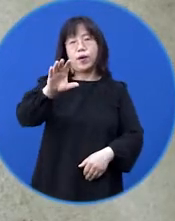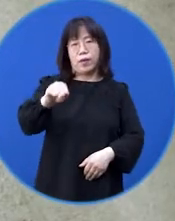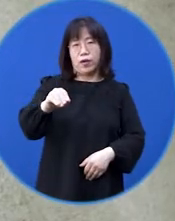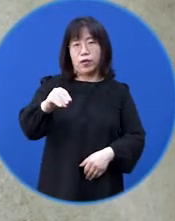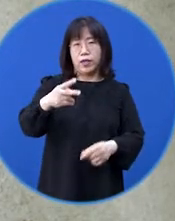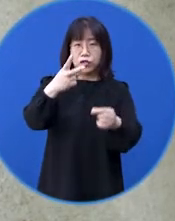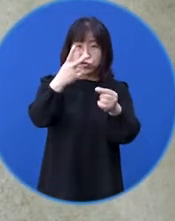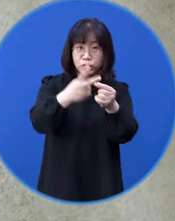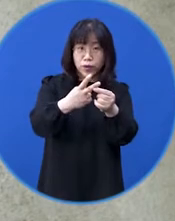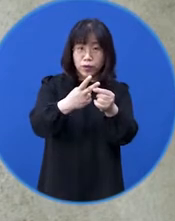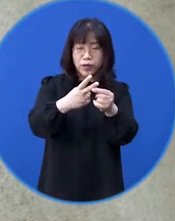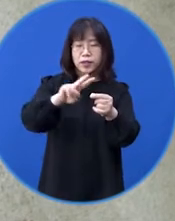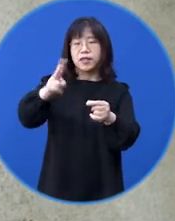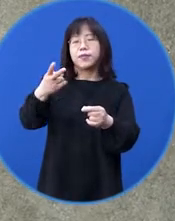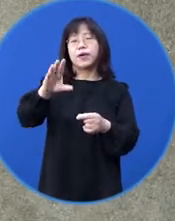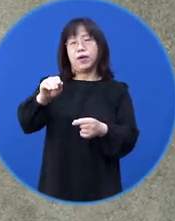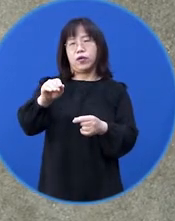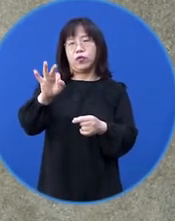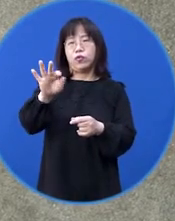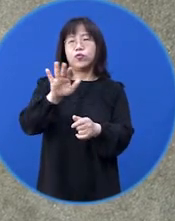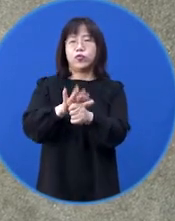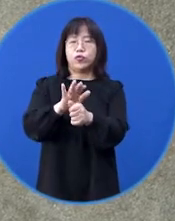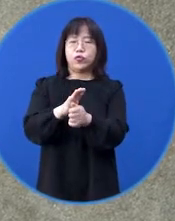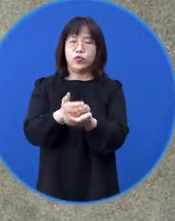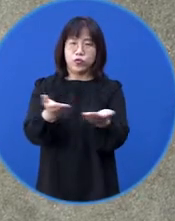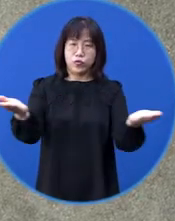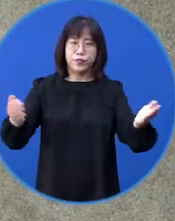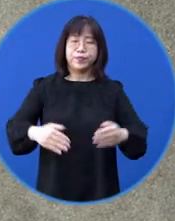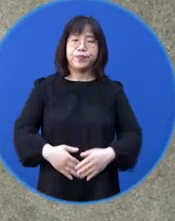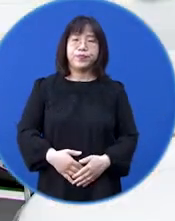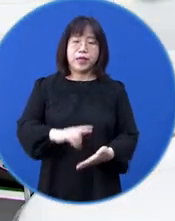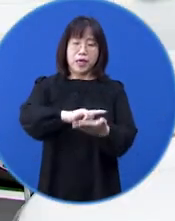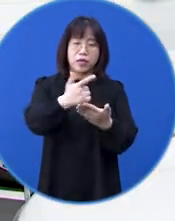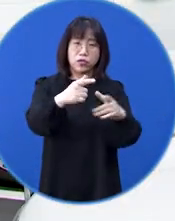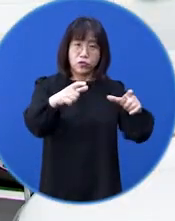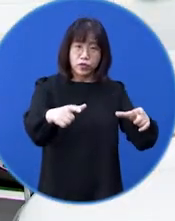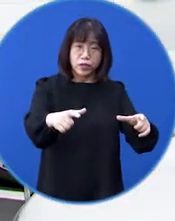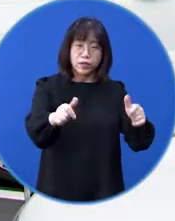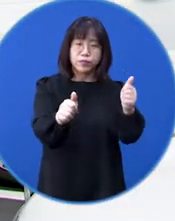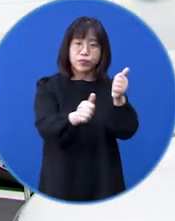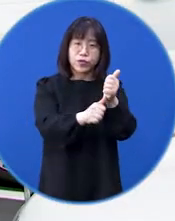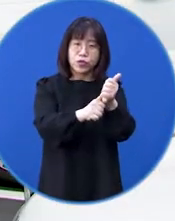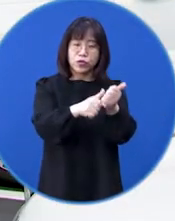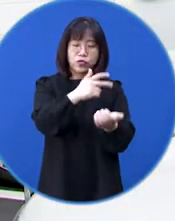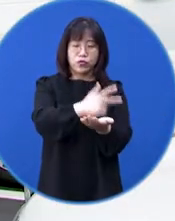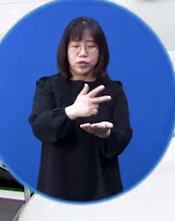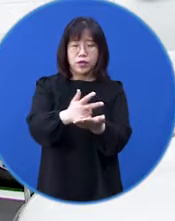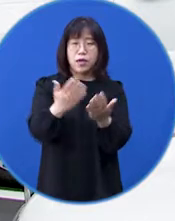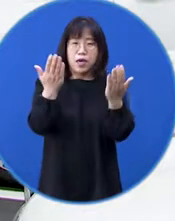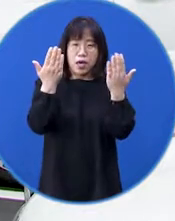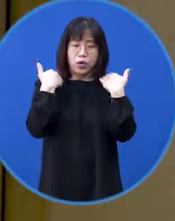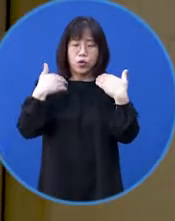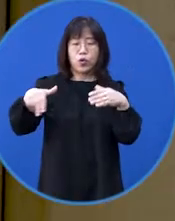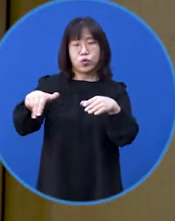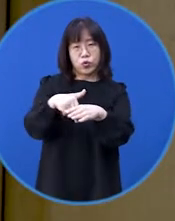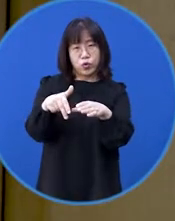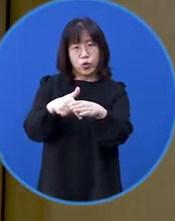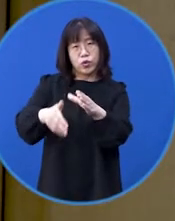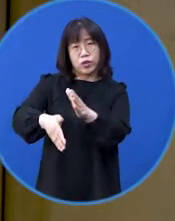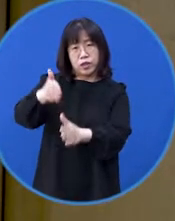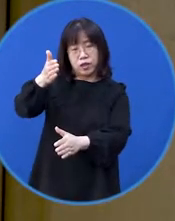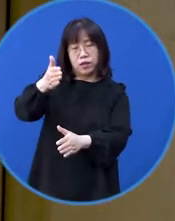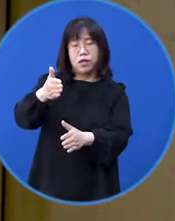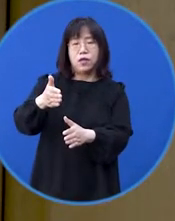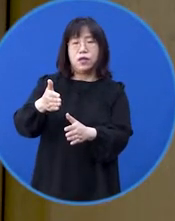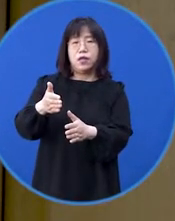원, 2회부터는 최대 200만 원을 지원합니다. 강서구 내 부설 주차장이 있는 학교,